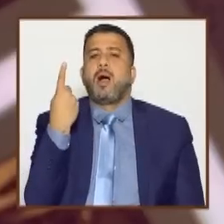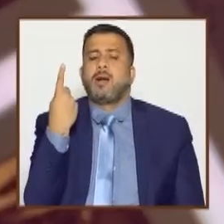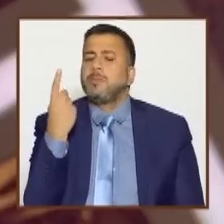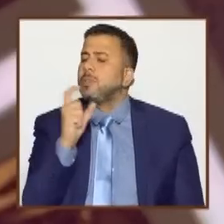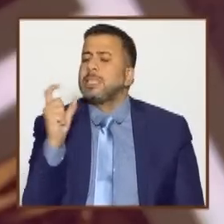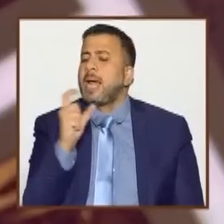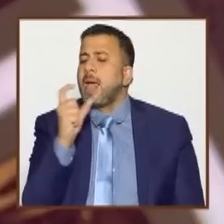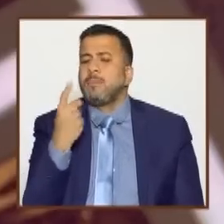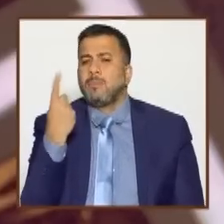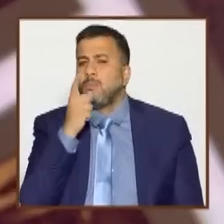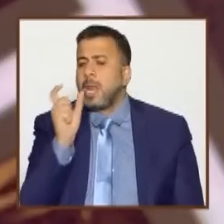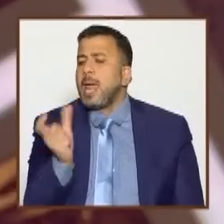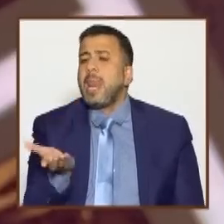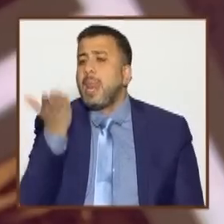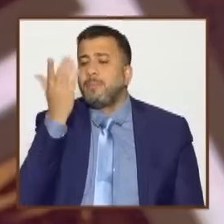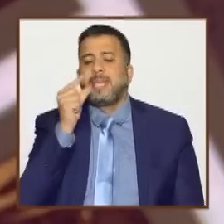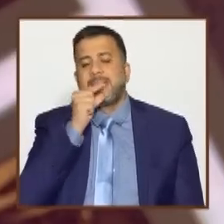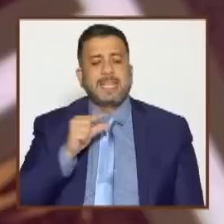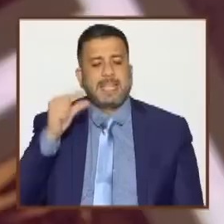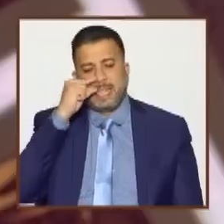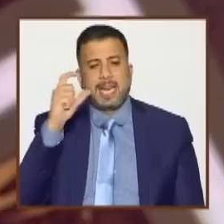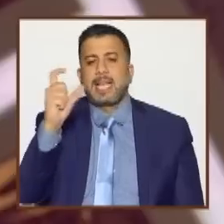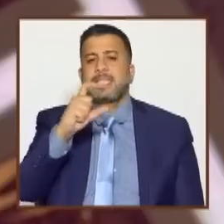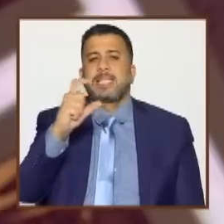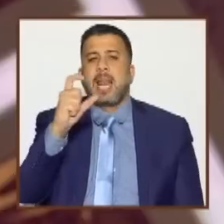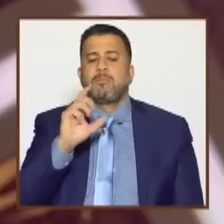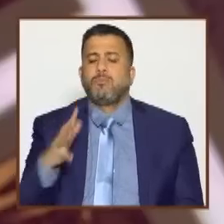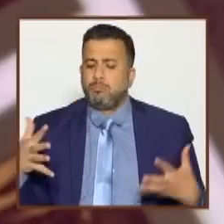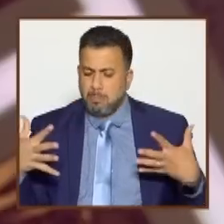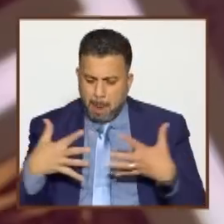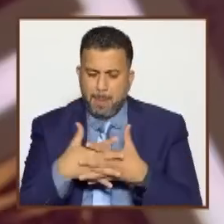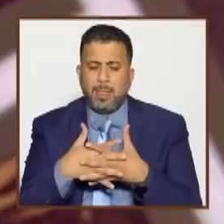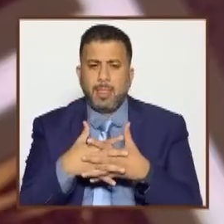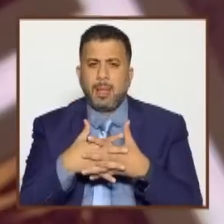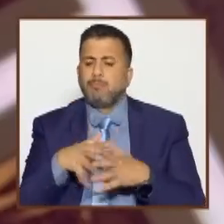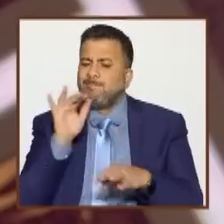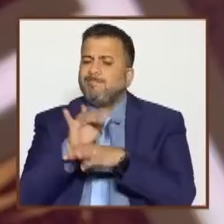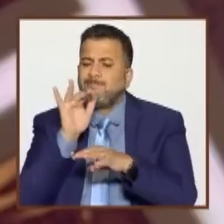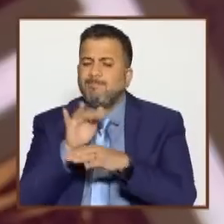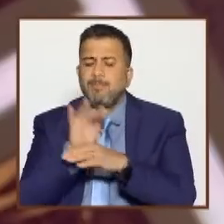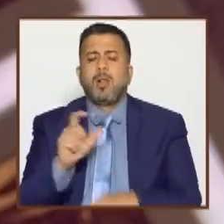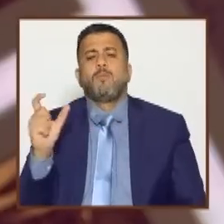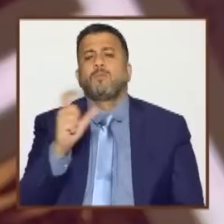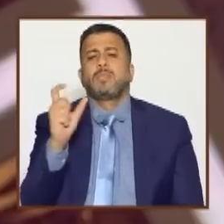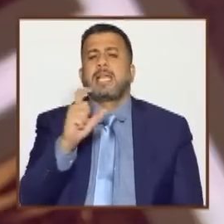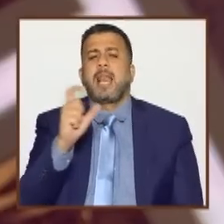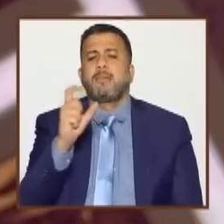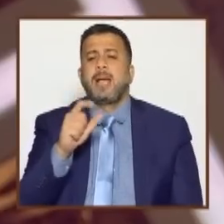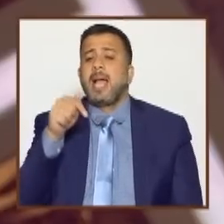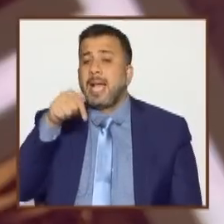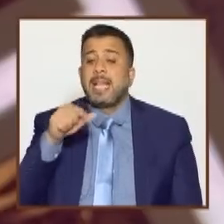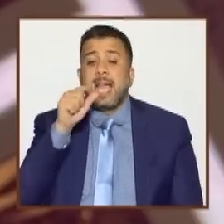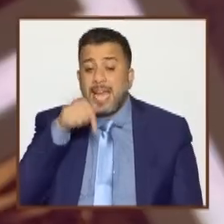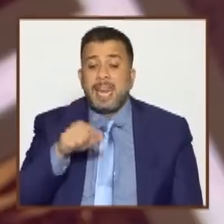الأنبياء جميع الأنبياء أتوا بهذا الدين ولذلك يشتركون في الدعوة إلى الإسلام. قال جل وعلا إن الدين